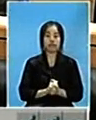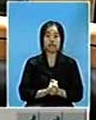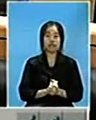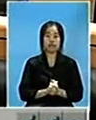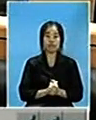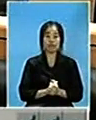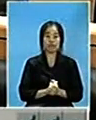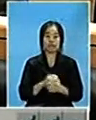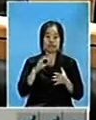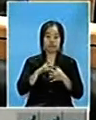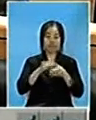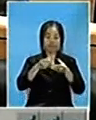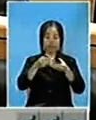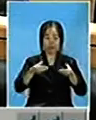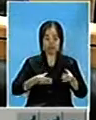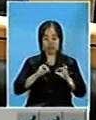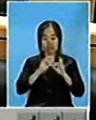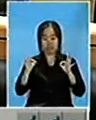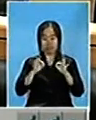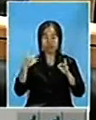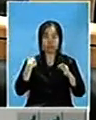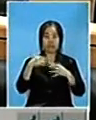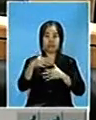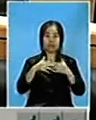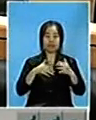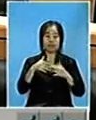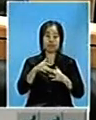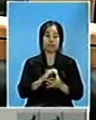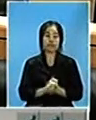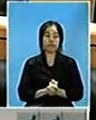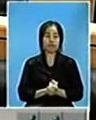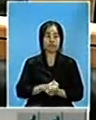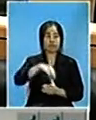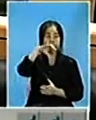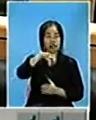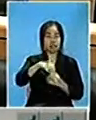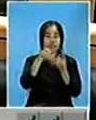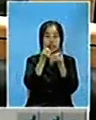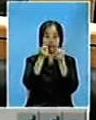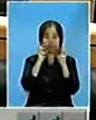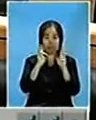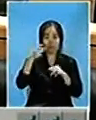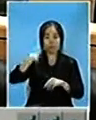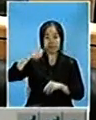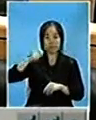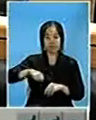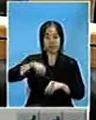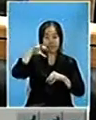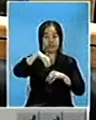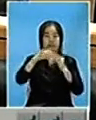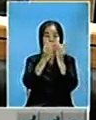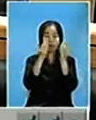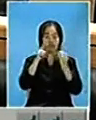ยเรื่องในรายงานฉบับนี้ไปเยอะนะครับแต่ไม่เป็นไรครับองค์กรอิสระหรือว่าศาลรัฐธรรมนูญเองนะครับตัวแทนของศาลรัฐธรรมนูญเองก็ต้องอด